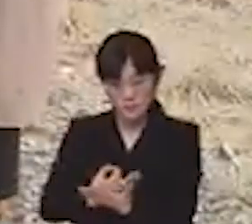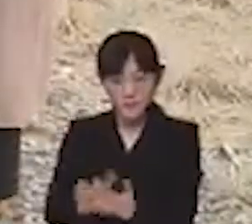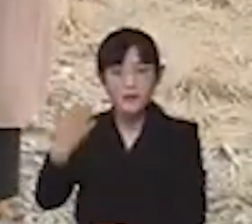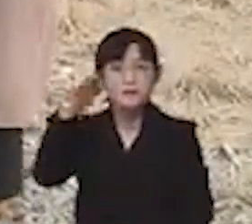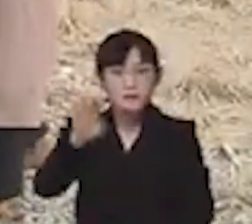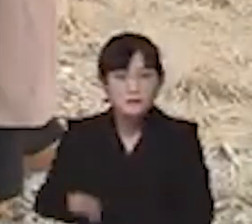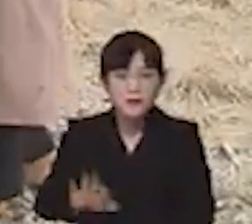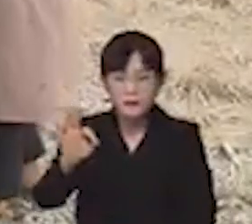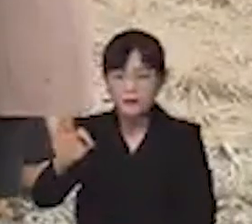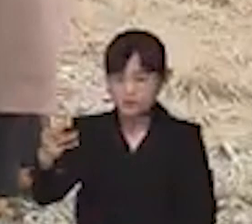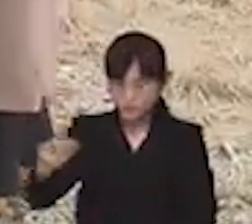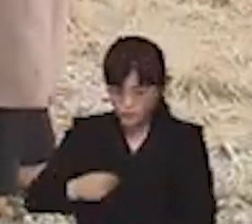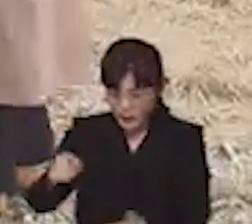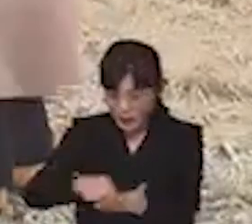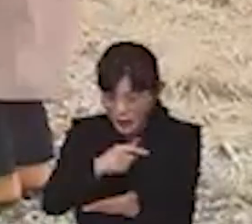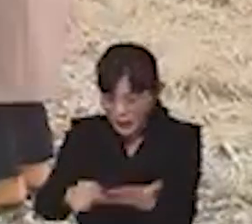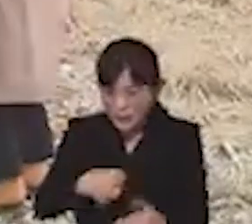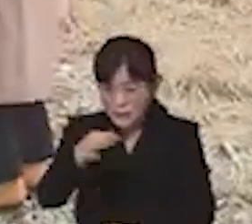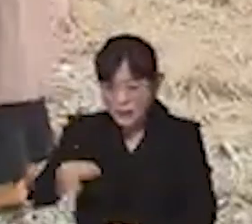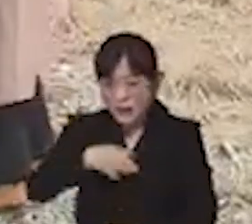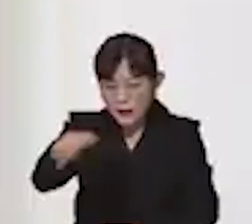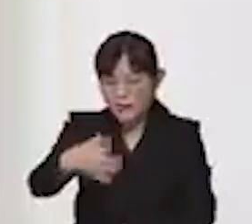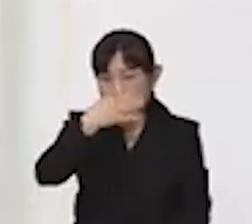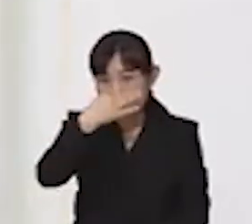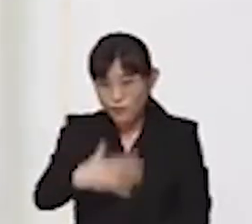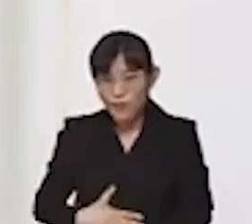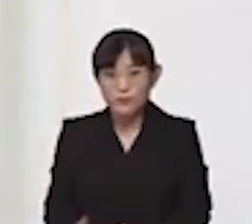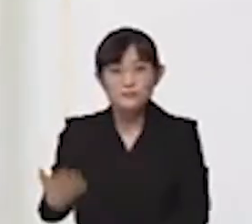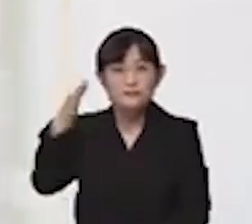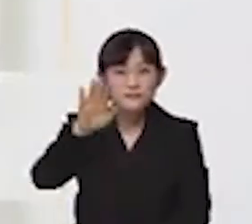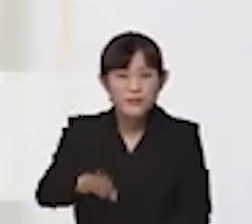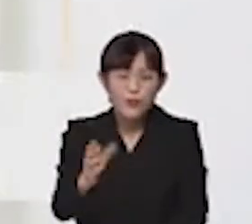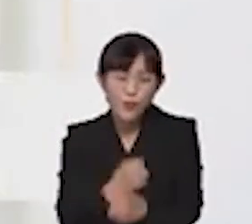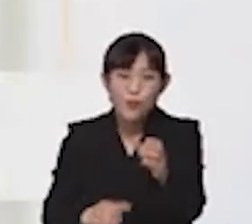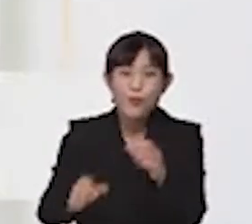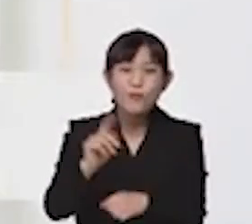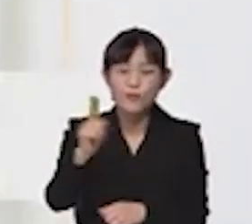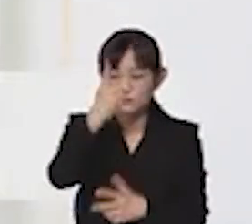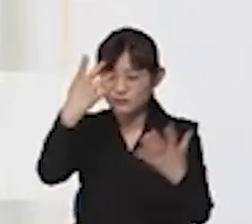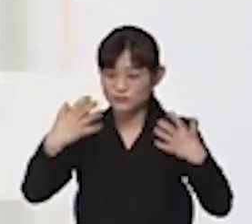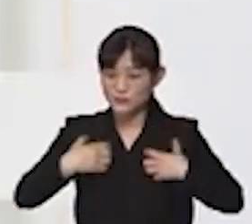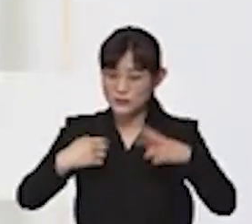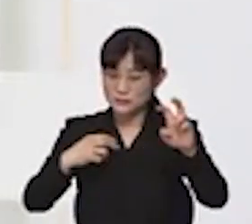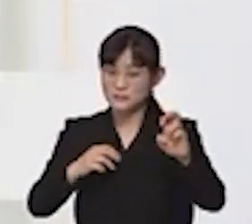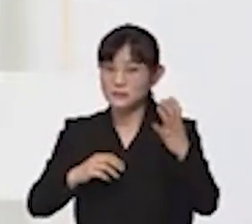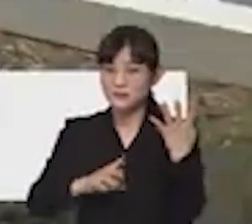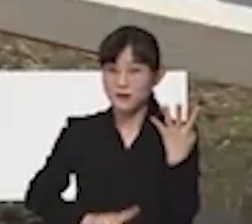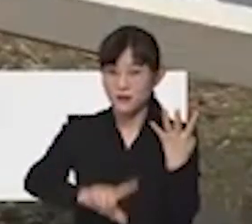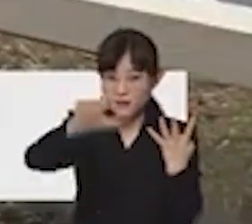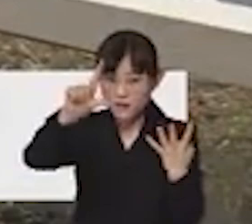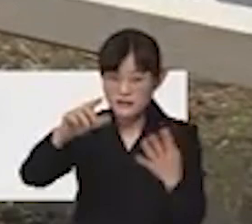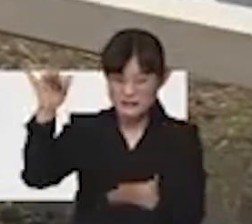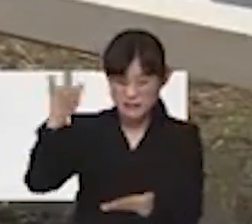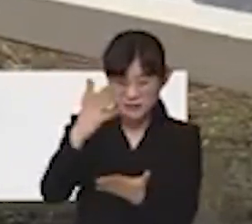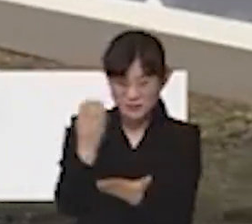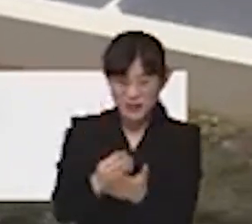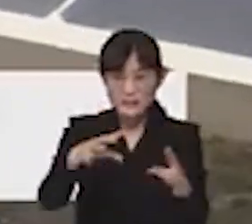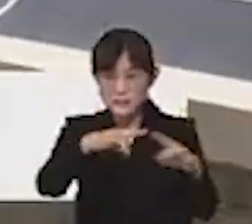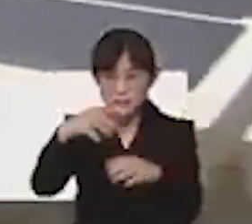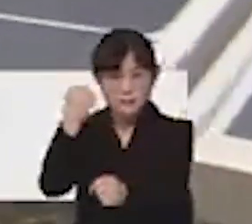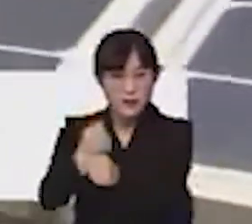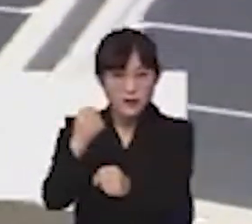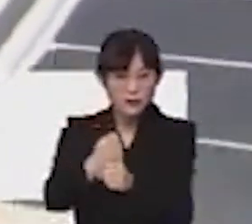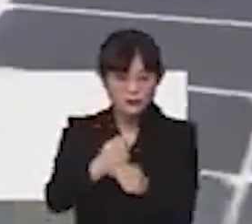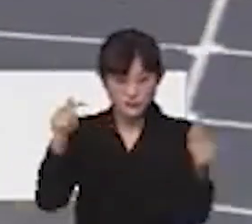이자 갚기가 빠듯합니다. 이런 상황에서 정부가 지난 24일 갑자기 태양광 설비 전력 생산을